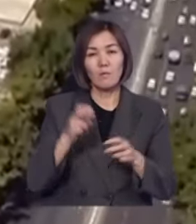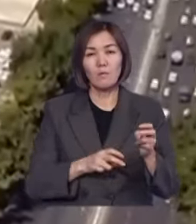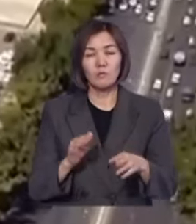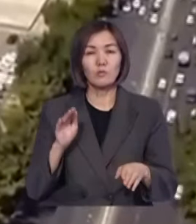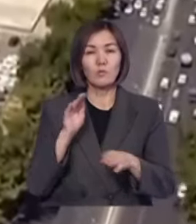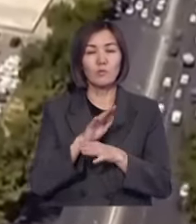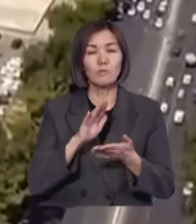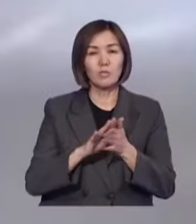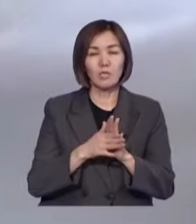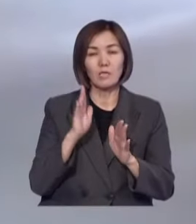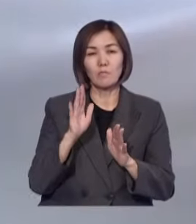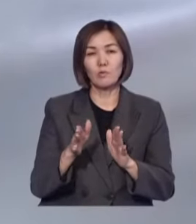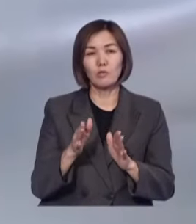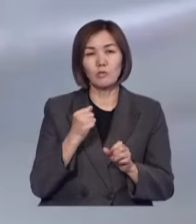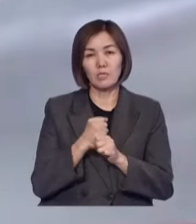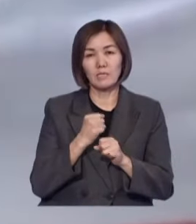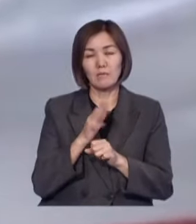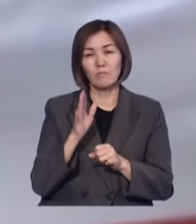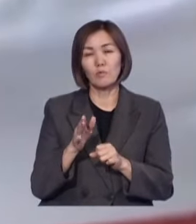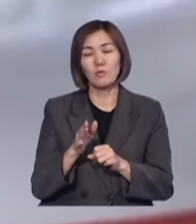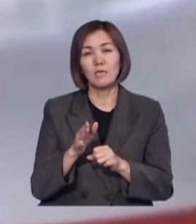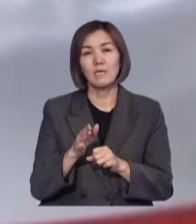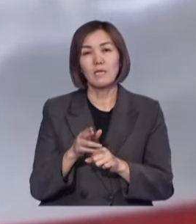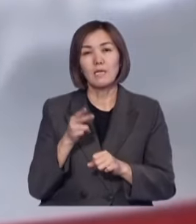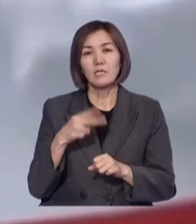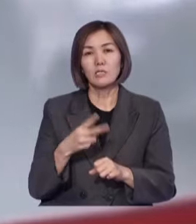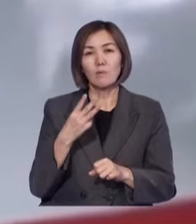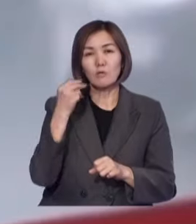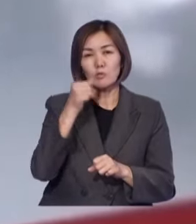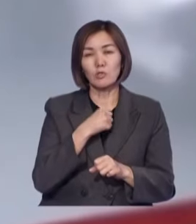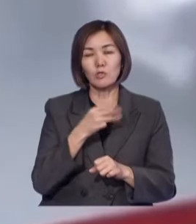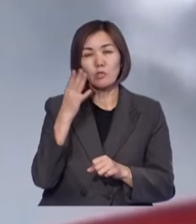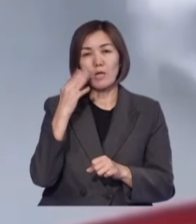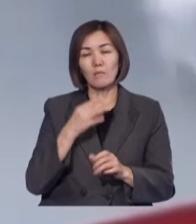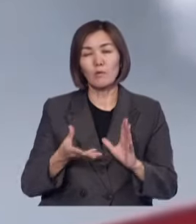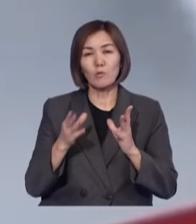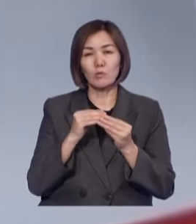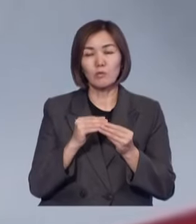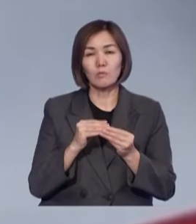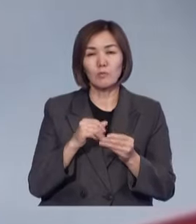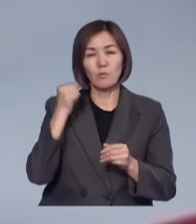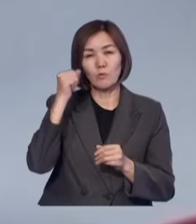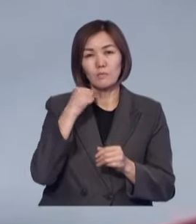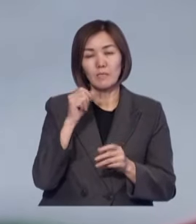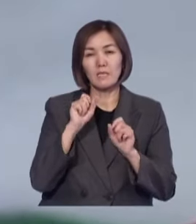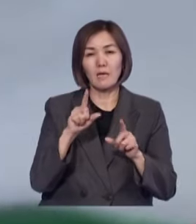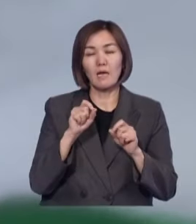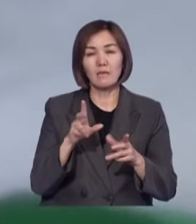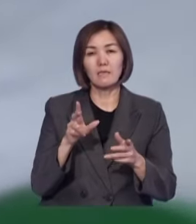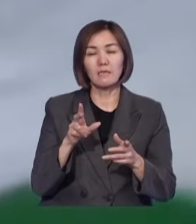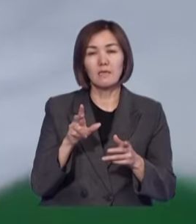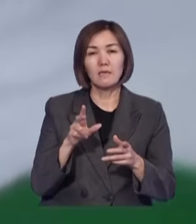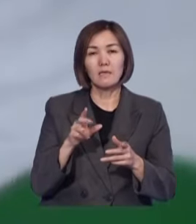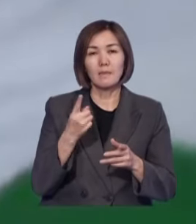қосымша жағдай жасаймыз, деді Шавкат Мирзиев. Сондай-ақ 2023 жылдың қорытындысы бойынша Өзбекстанның алтын валюта